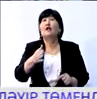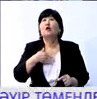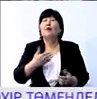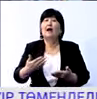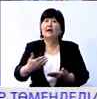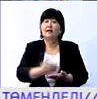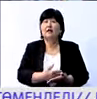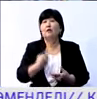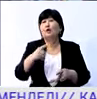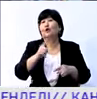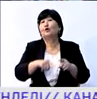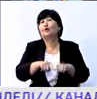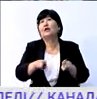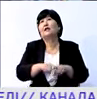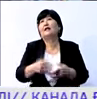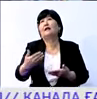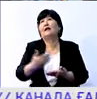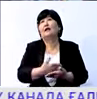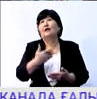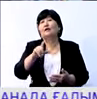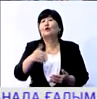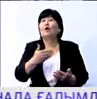кіріп, бір туысқаным келгенде сол кісілер,